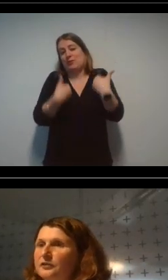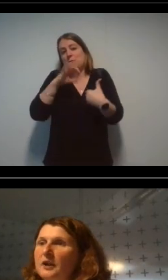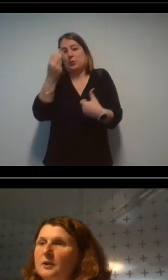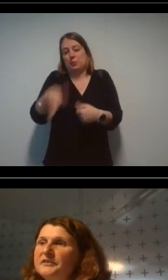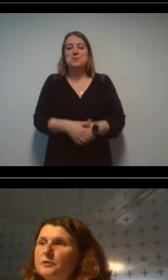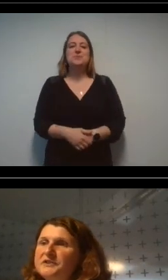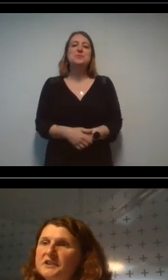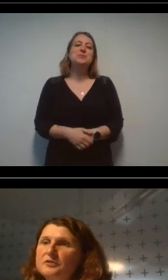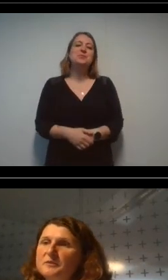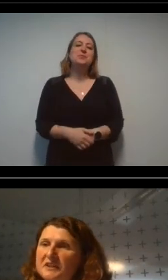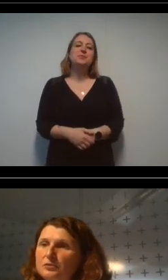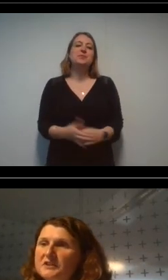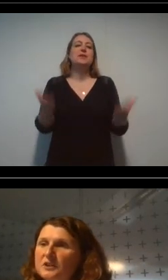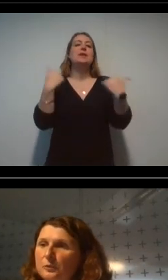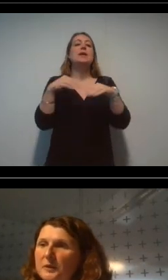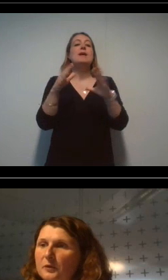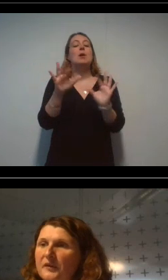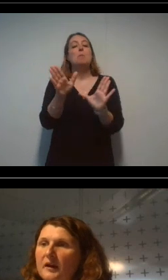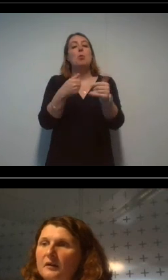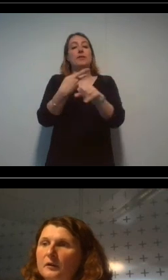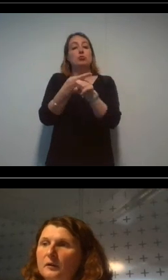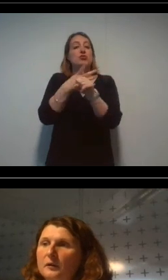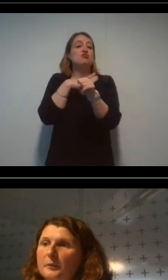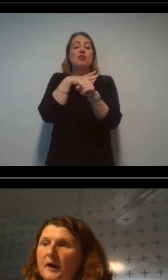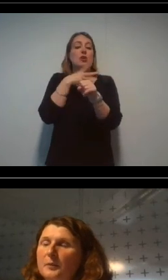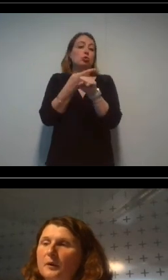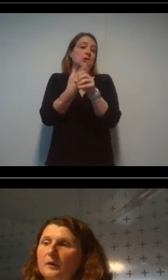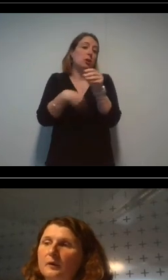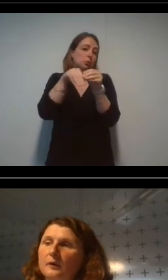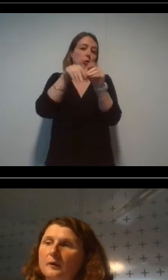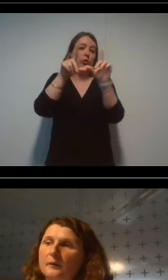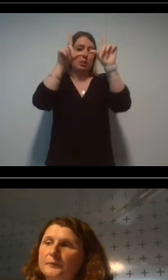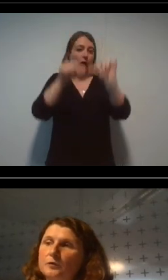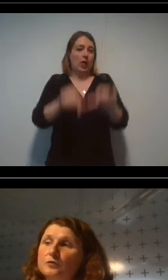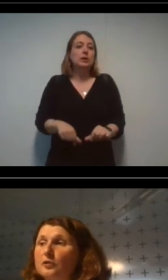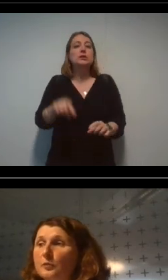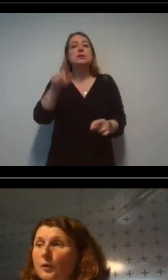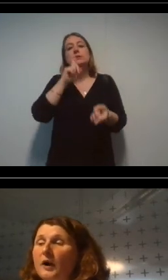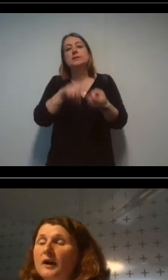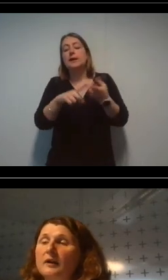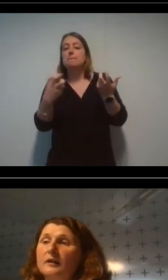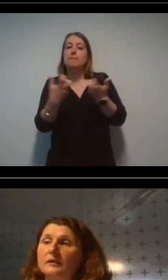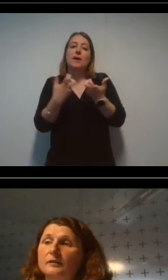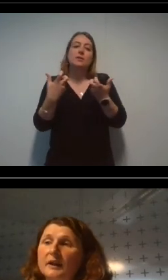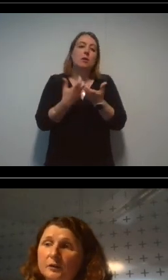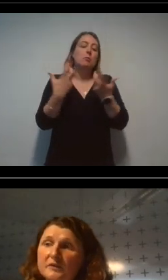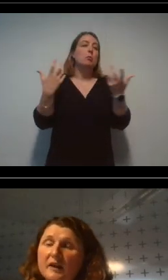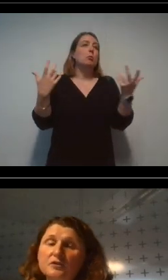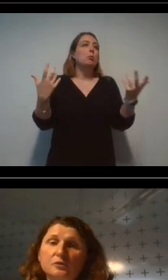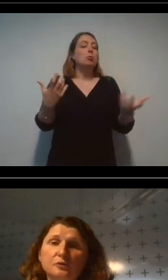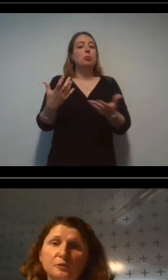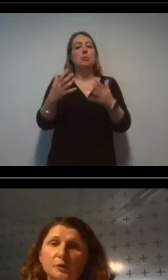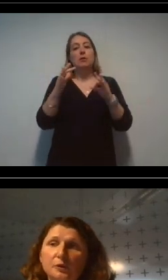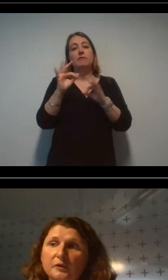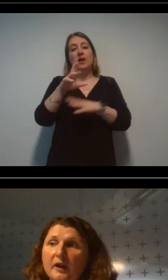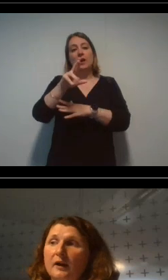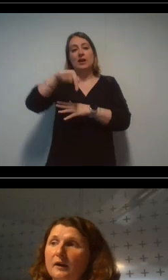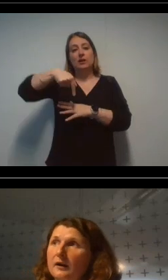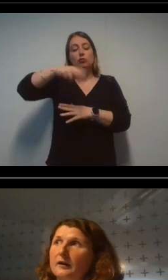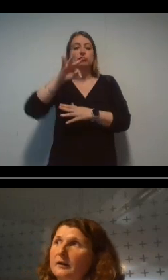Et dans la boîte à outils, je vous ai mis des outils complémentaires par rapport justement à la RQTH dont